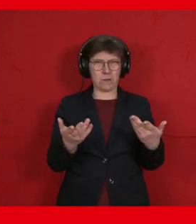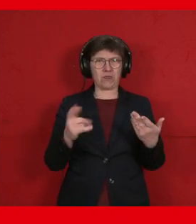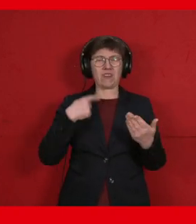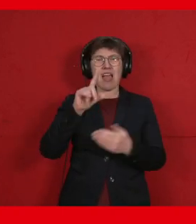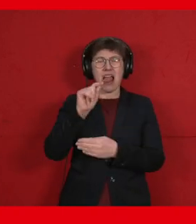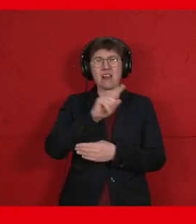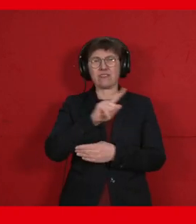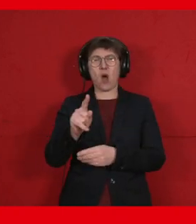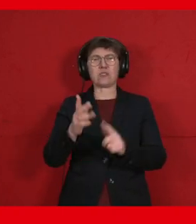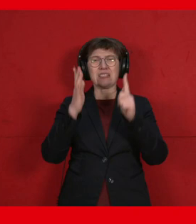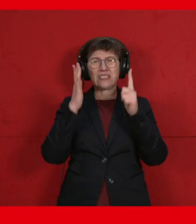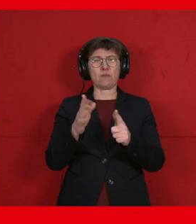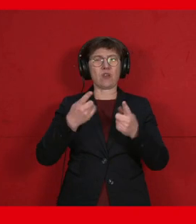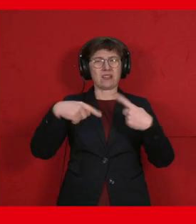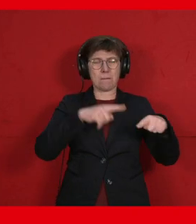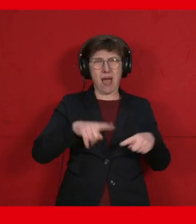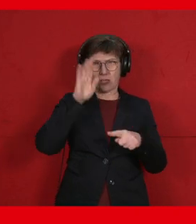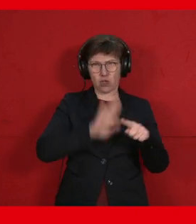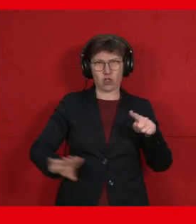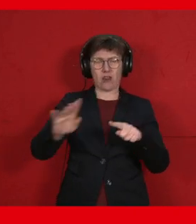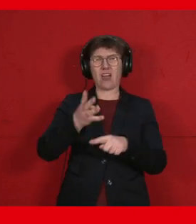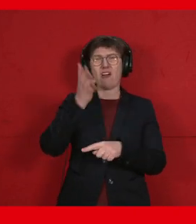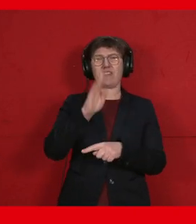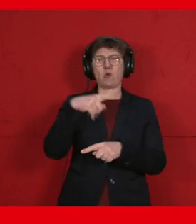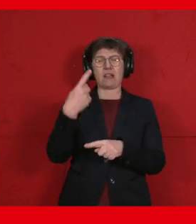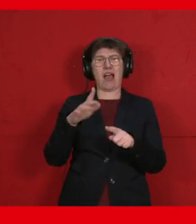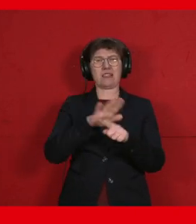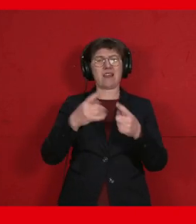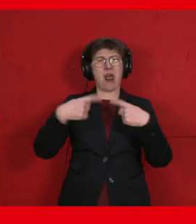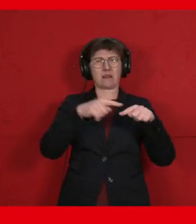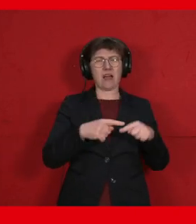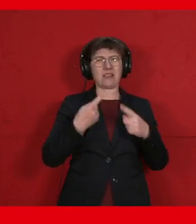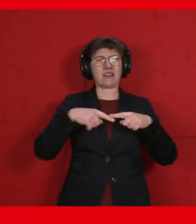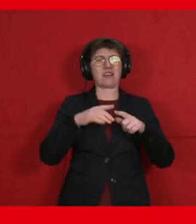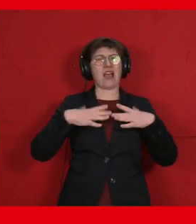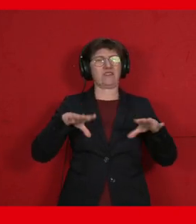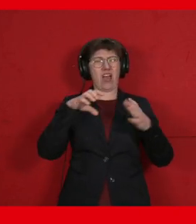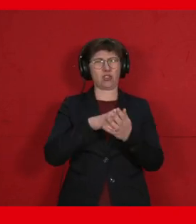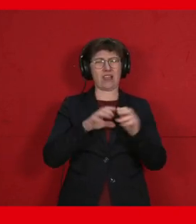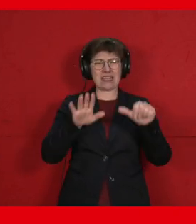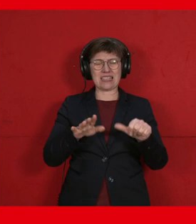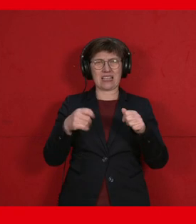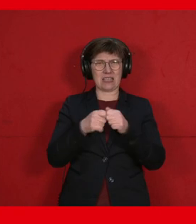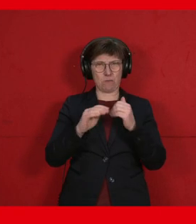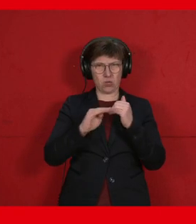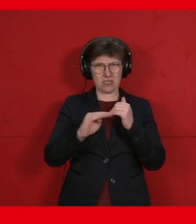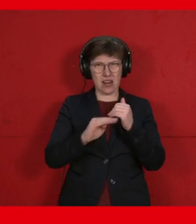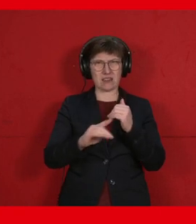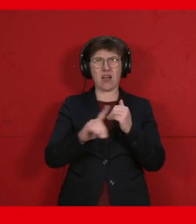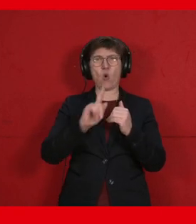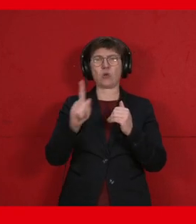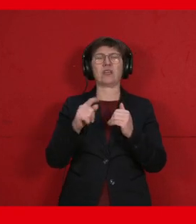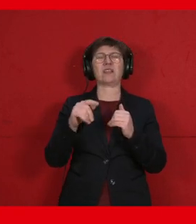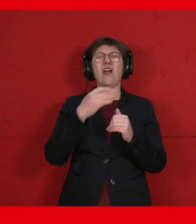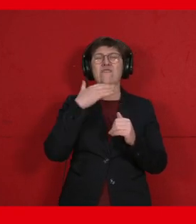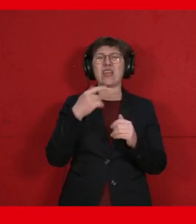haben 11.700 Gemeinden in Deutschland. Mhm. Wir haben 401 Landkreise und kreisfreie Städte. Wir haben 16 Länder und, damit das nicht so einseitig